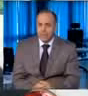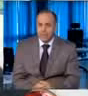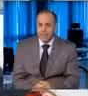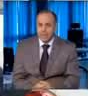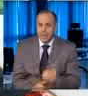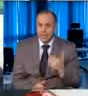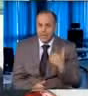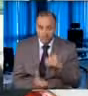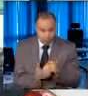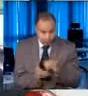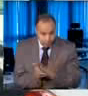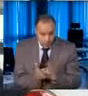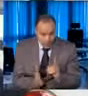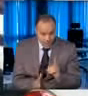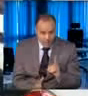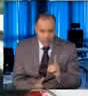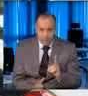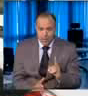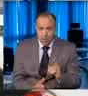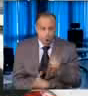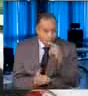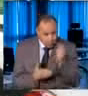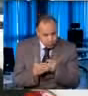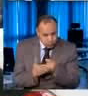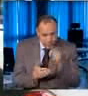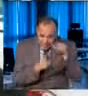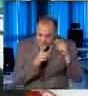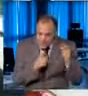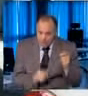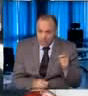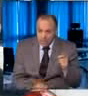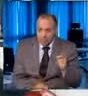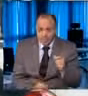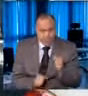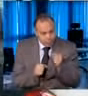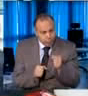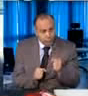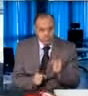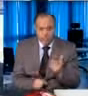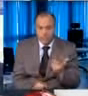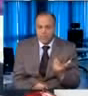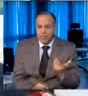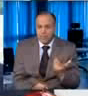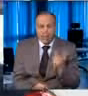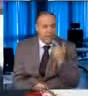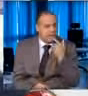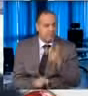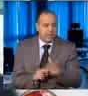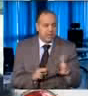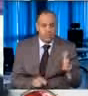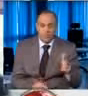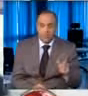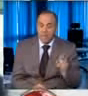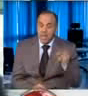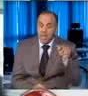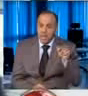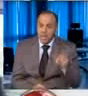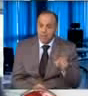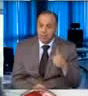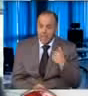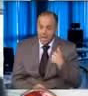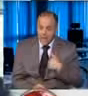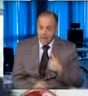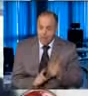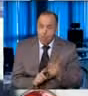إذا ما يتطبقش وإذا المخرج بيدو ما يقومش به راهو حكاية فارغة. معناتها أنا